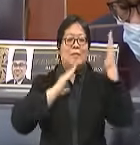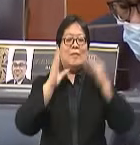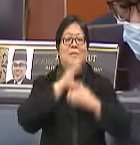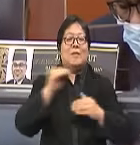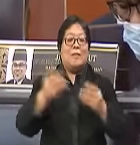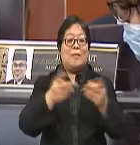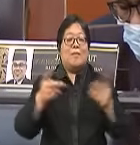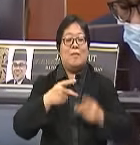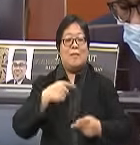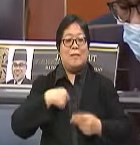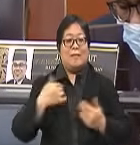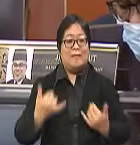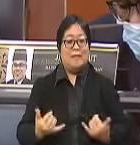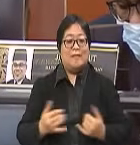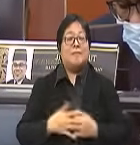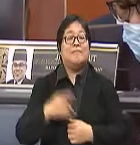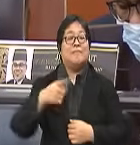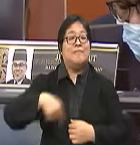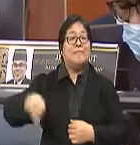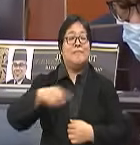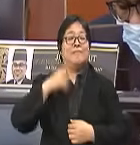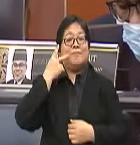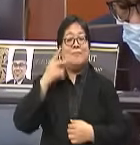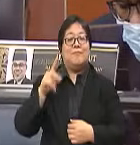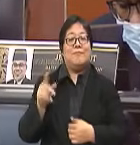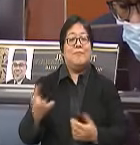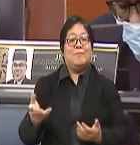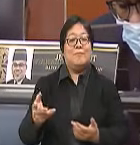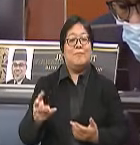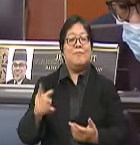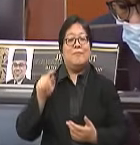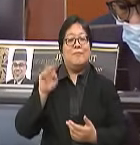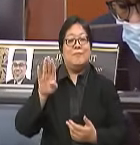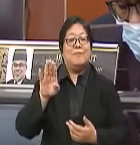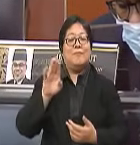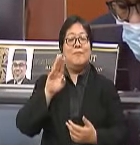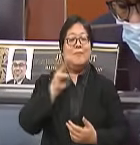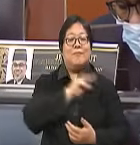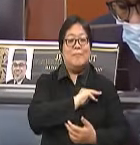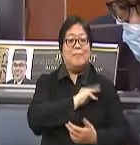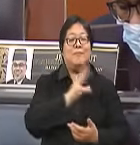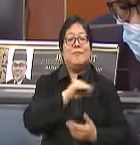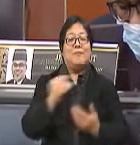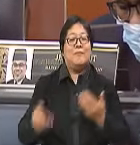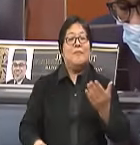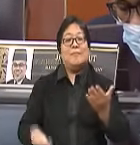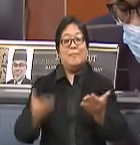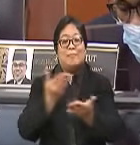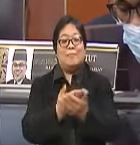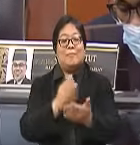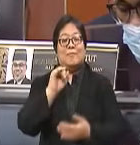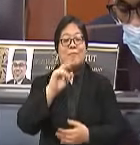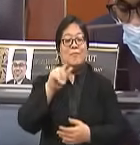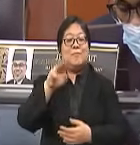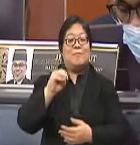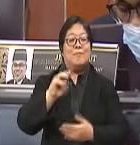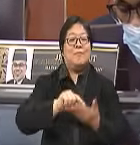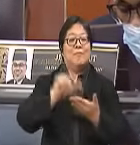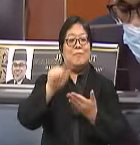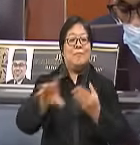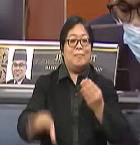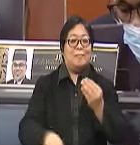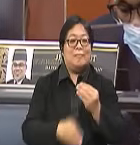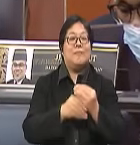dan kekuasaan saya pada hari ini lihatkan TV yang melumat menteri dan Agus Sofyan agak skingratis ini